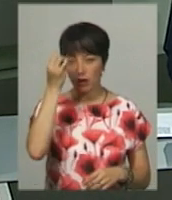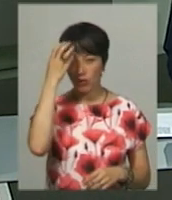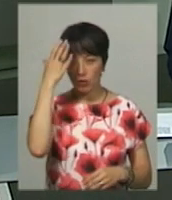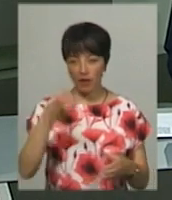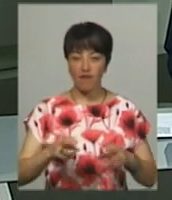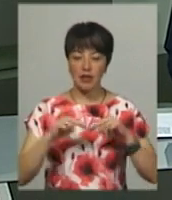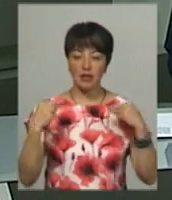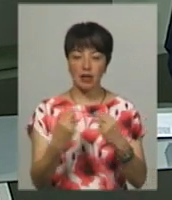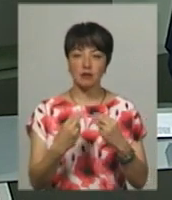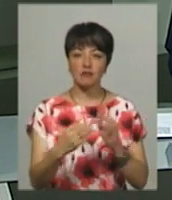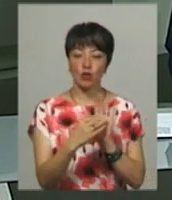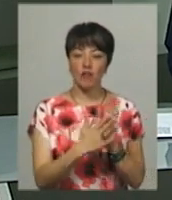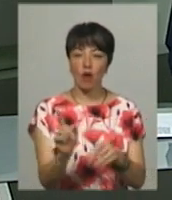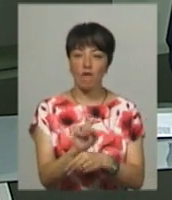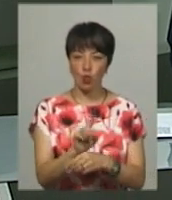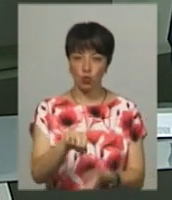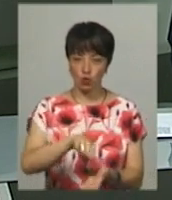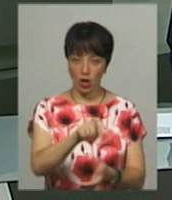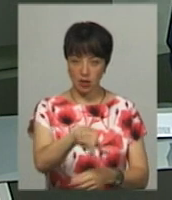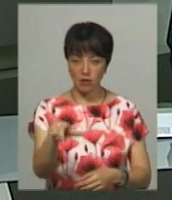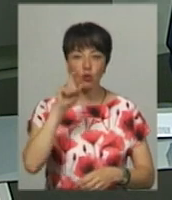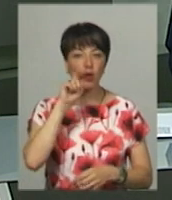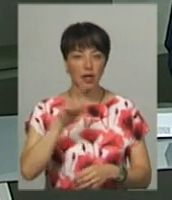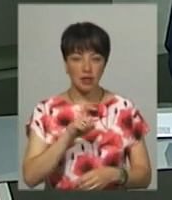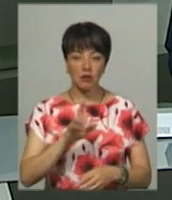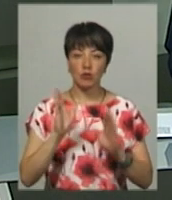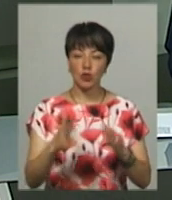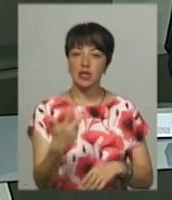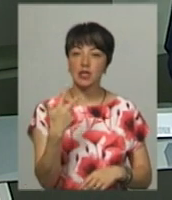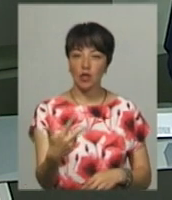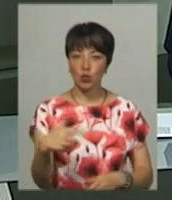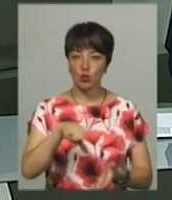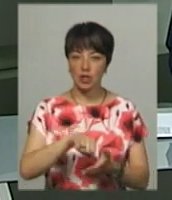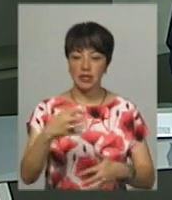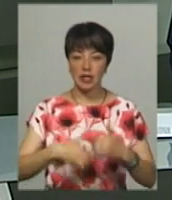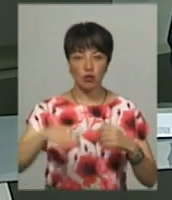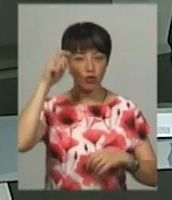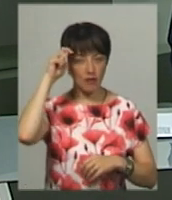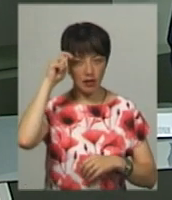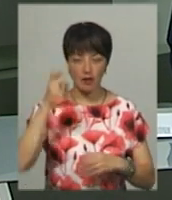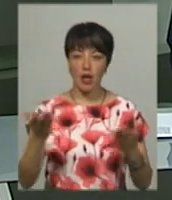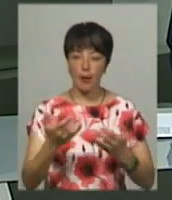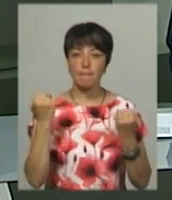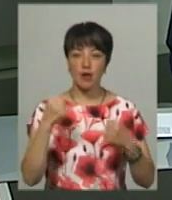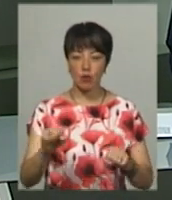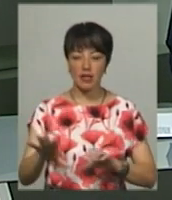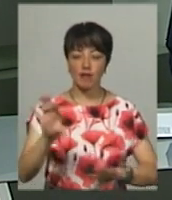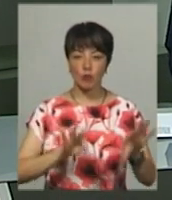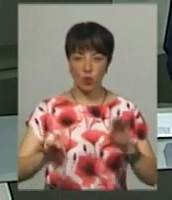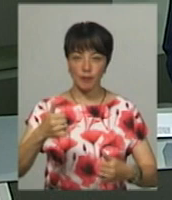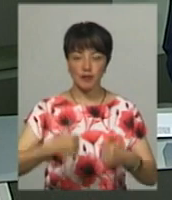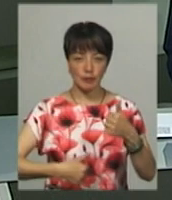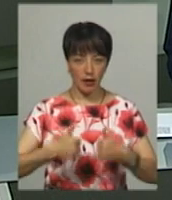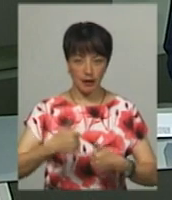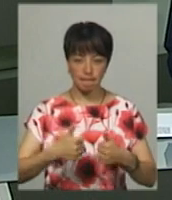кіокушінкай карате встановила квоту для учасників. З України виступлять тільки троє учасників серед чоловіків, які переможуть на відбіркових